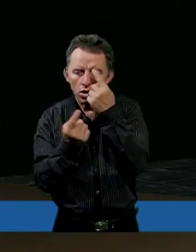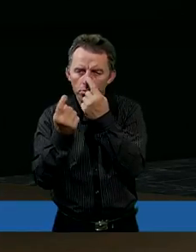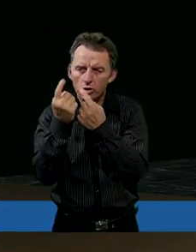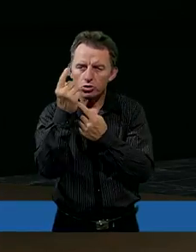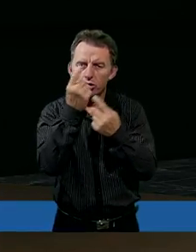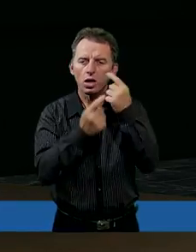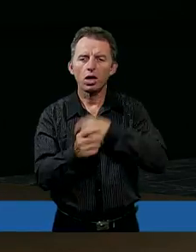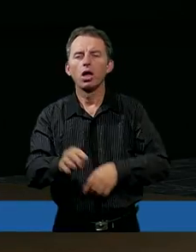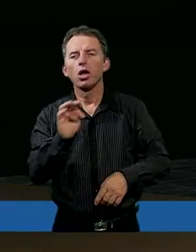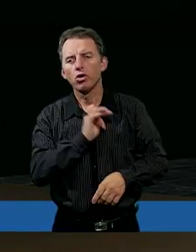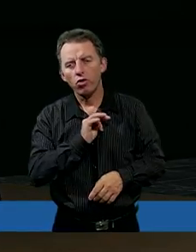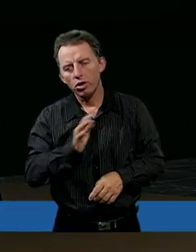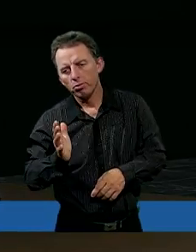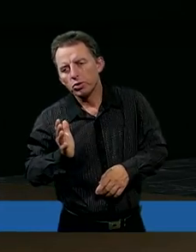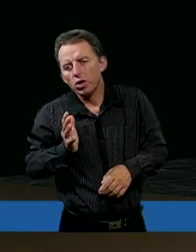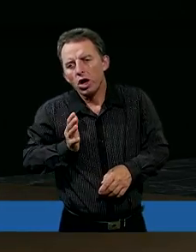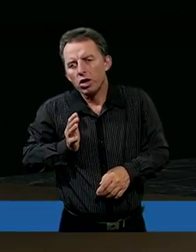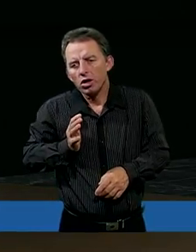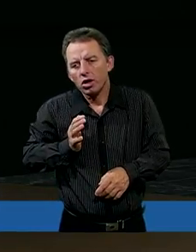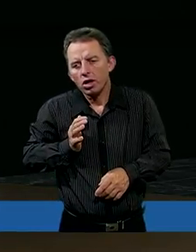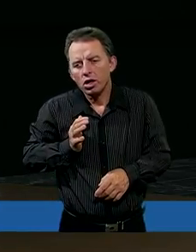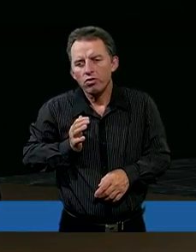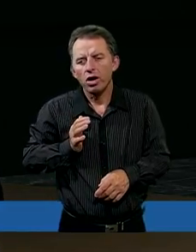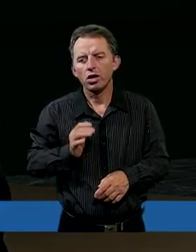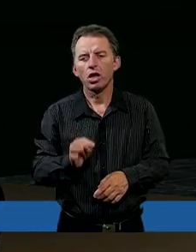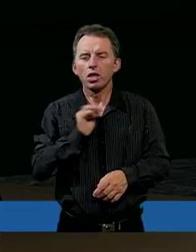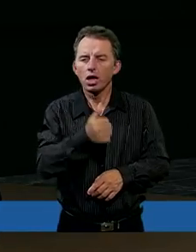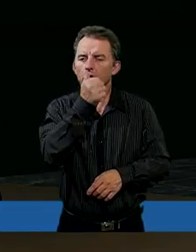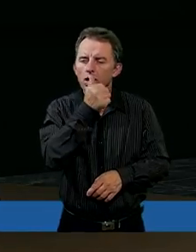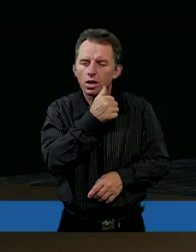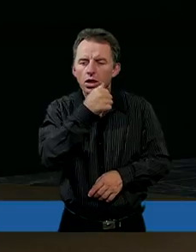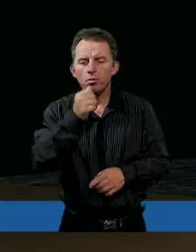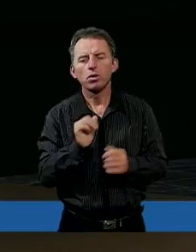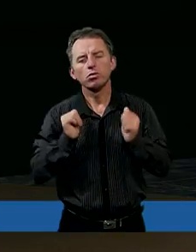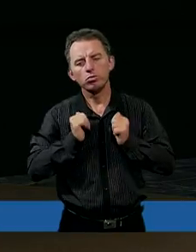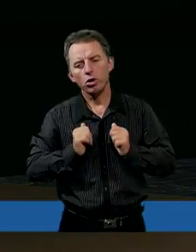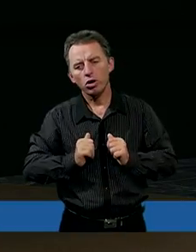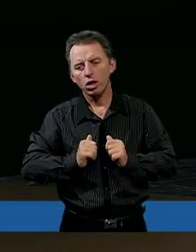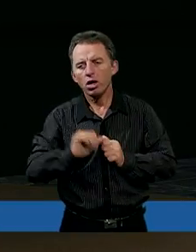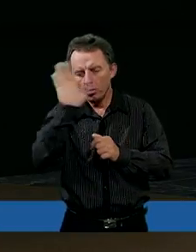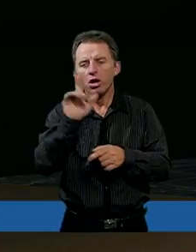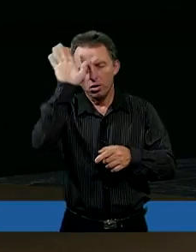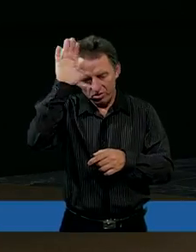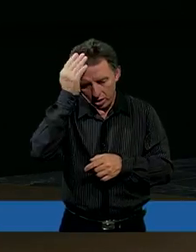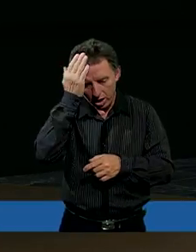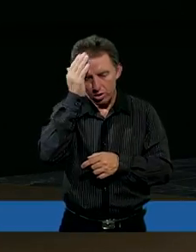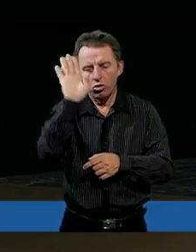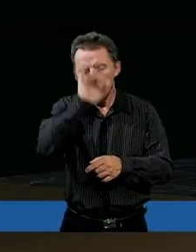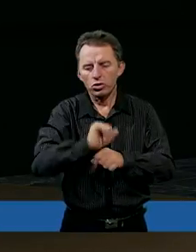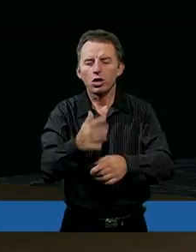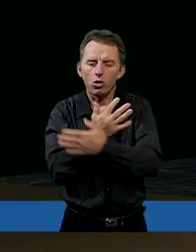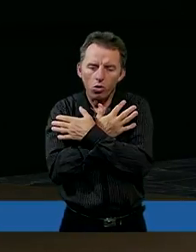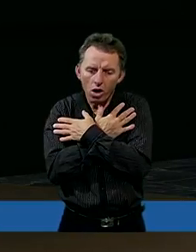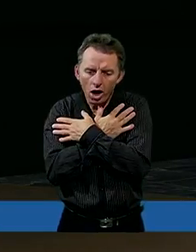przemyśleniach, w swoim przeżywaniu takiej intymności ze swoim Bogiem. I on wiedział, że on jest kochany, że on jest